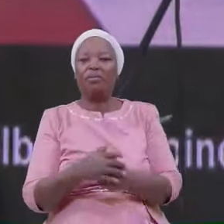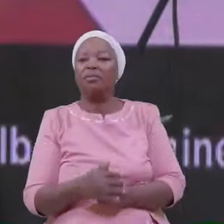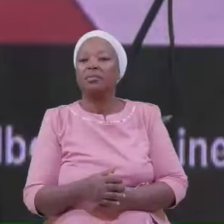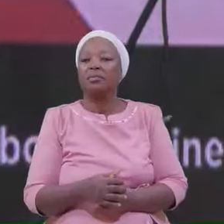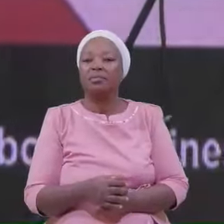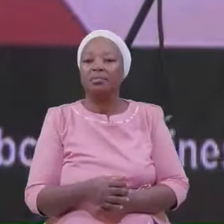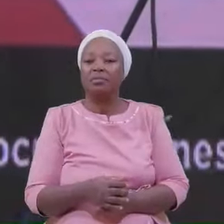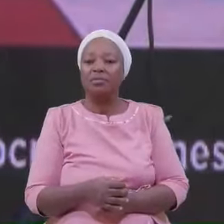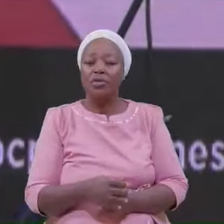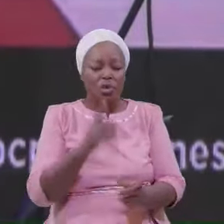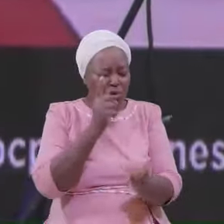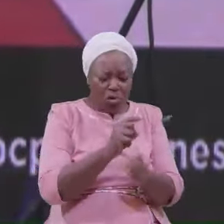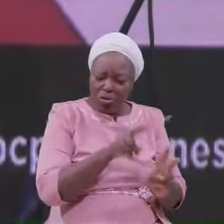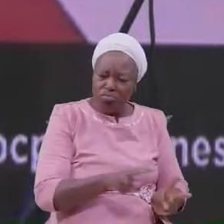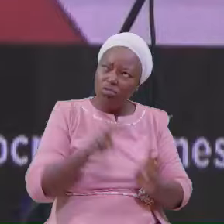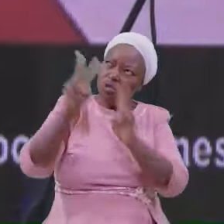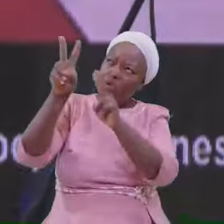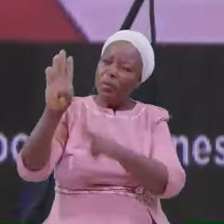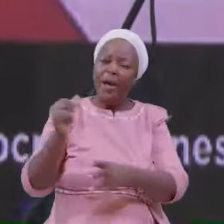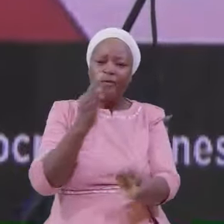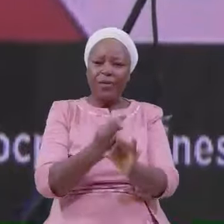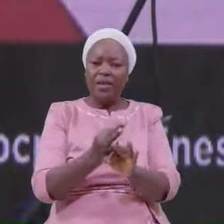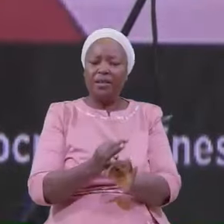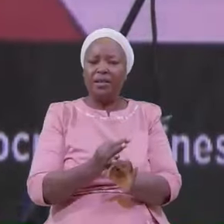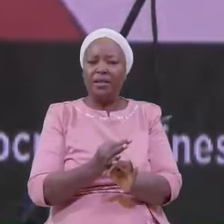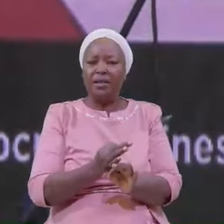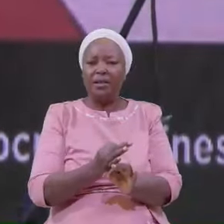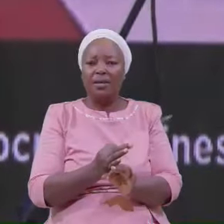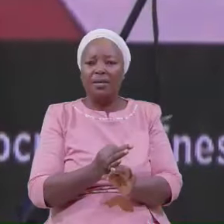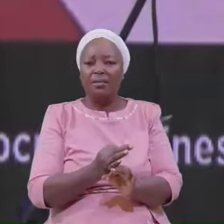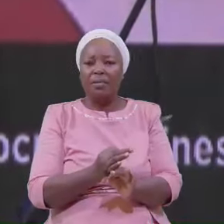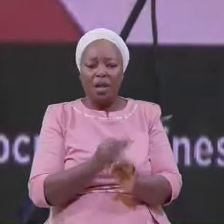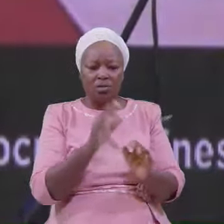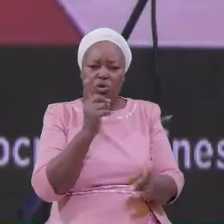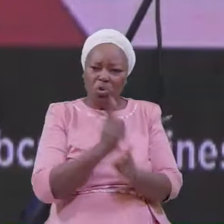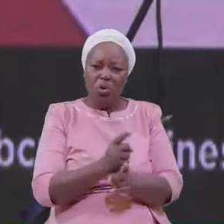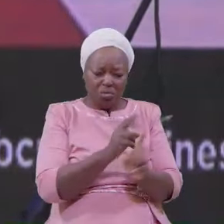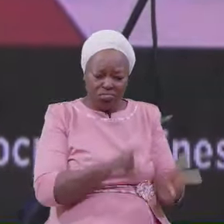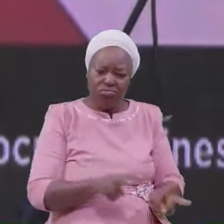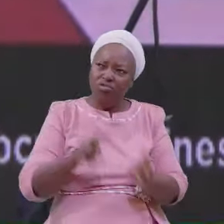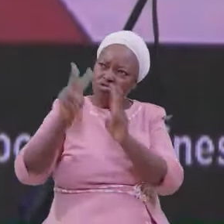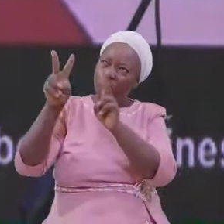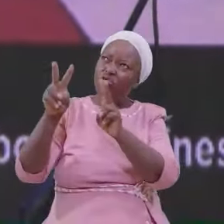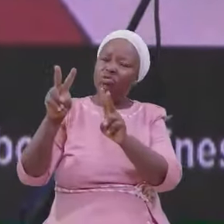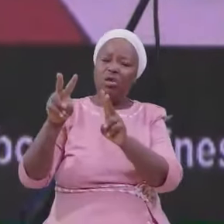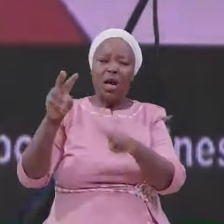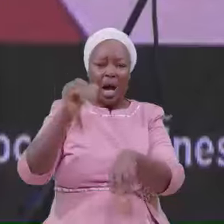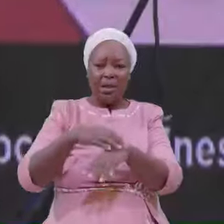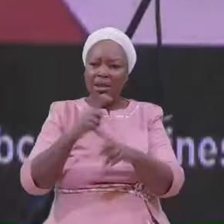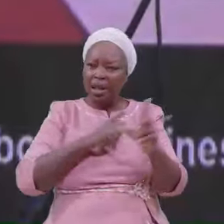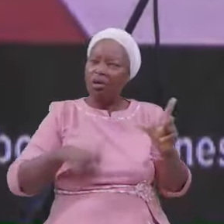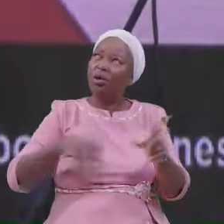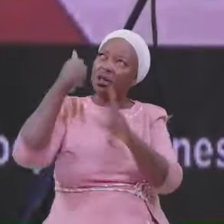One look by faith. At ikaw ay maliligtas. One look as you call upon the Lord. Sa isang tingin sa